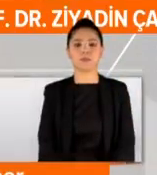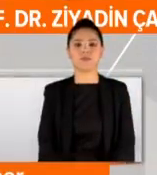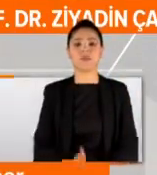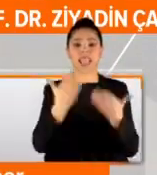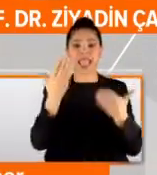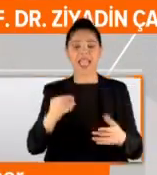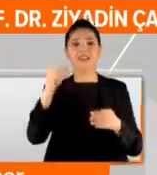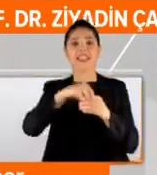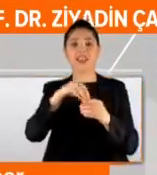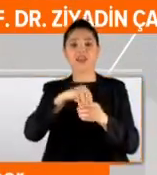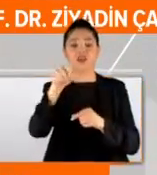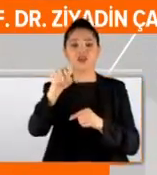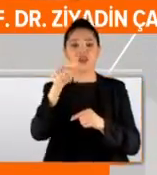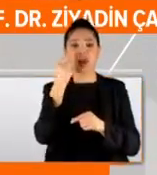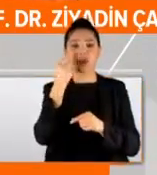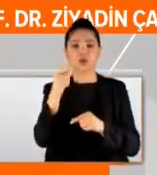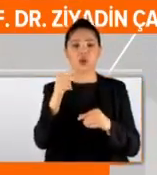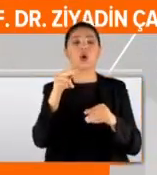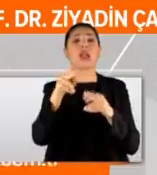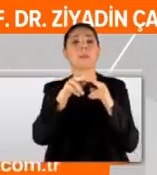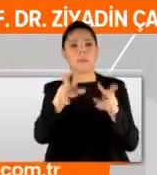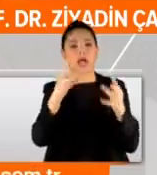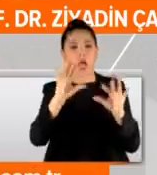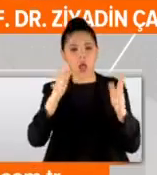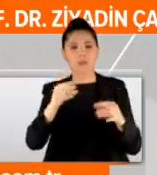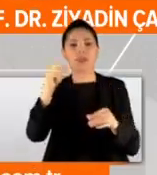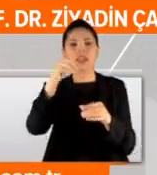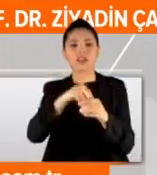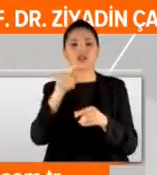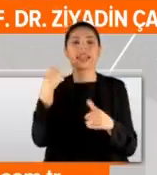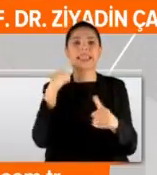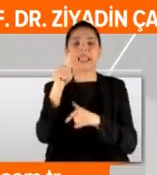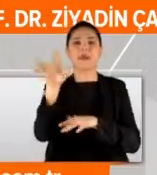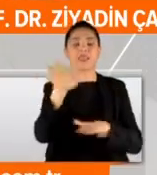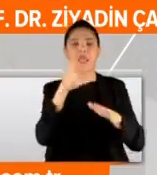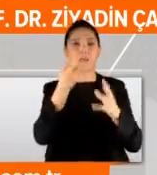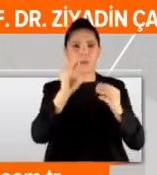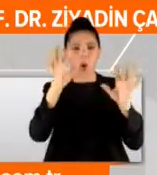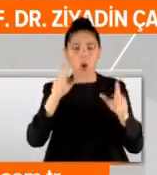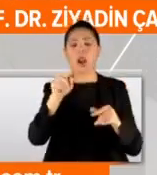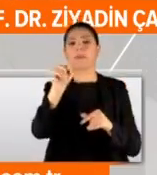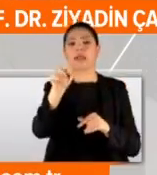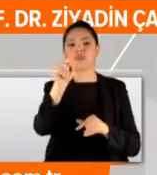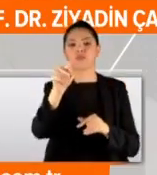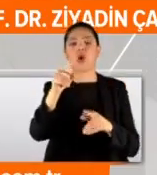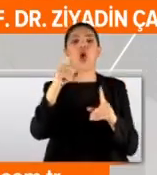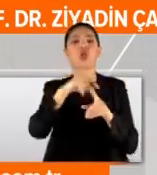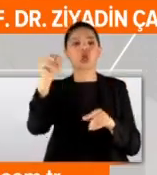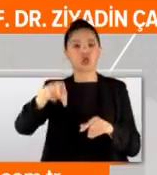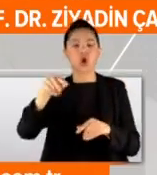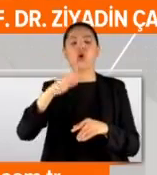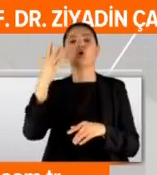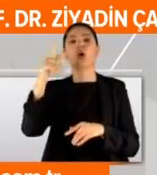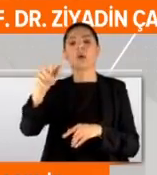Evet, içeriye doğru kırık oluşabilir. Yani yeni bir deprem meydana gelebilir. Çünkü bu fay doğu batı gidiyor. Yani karaya